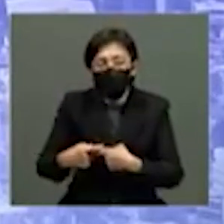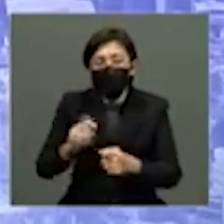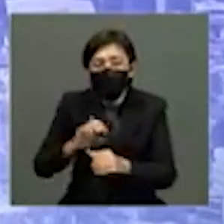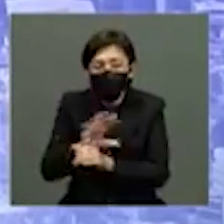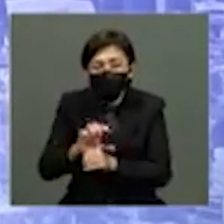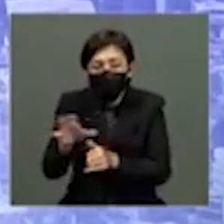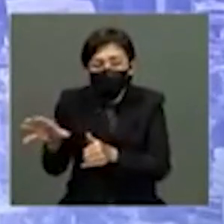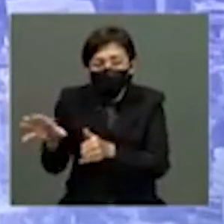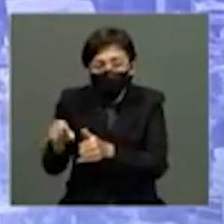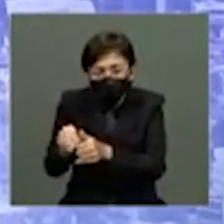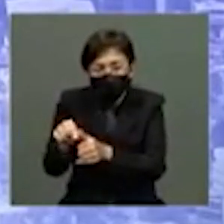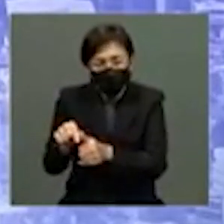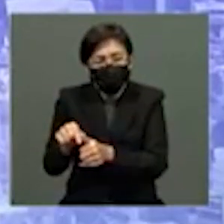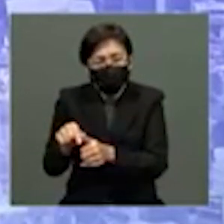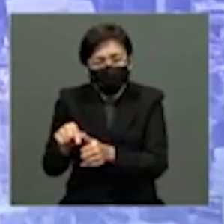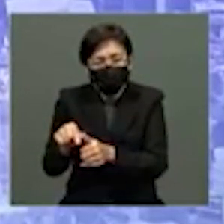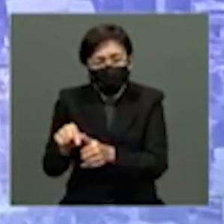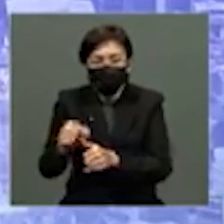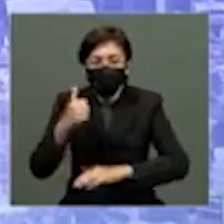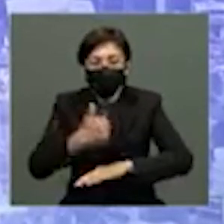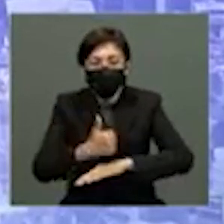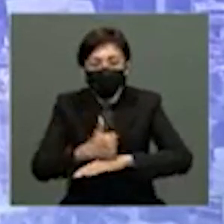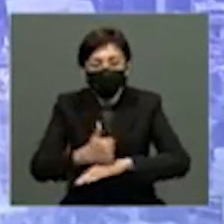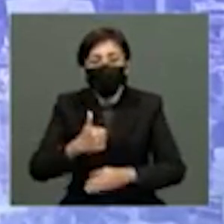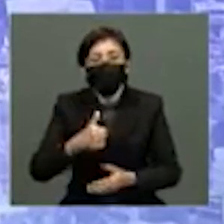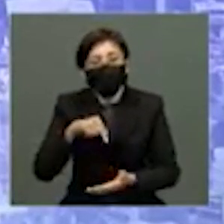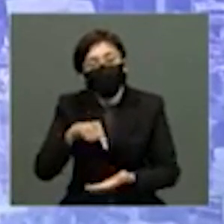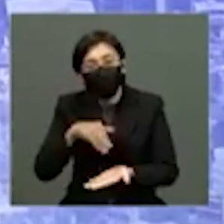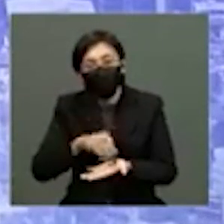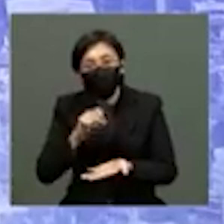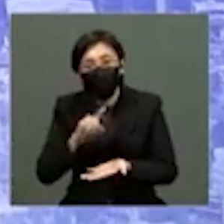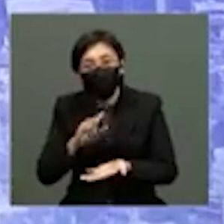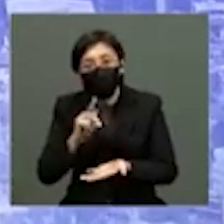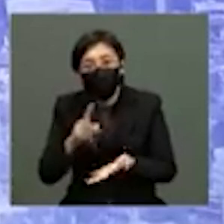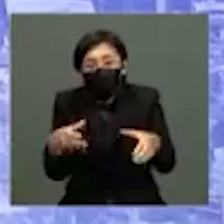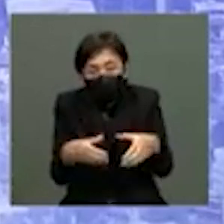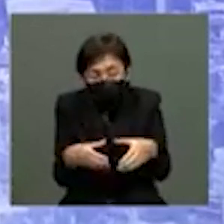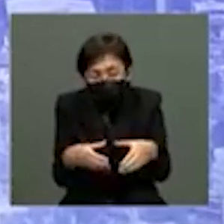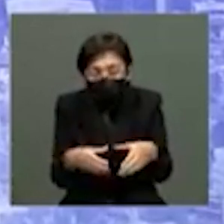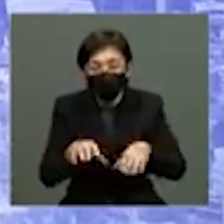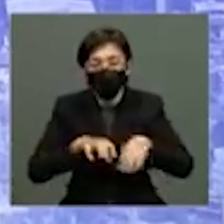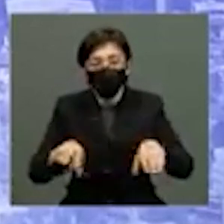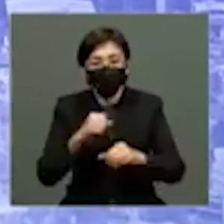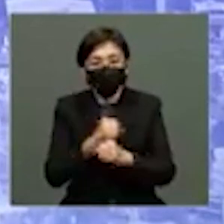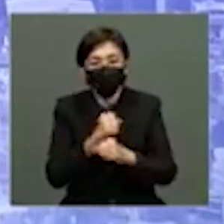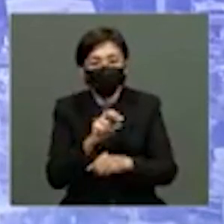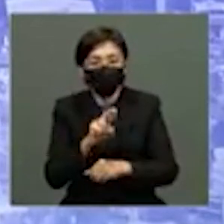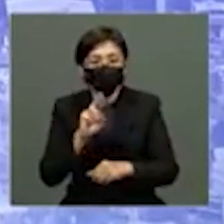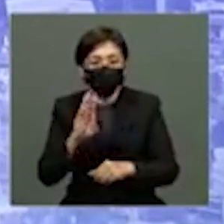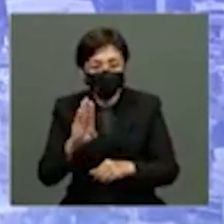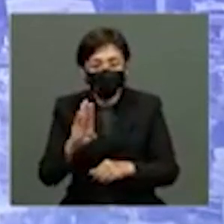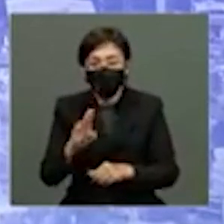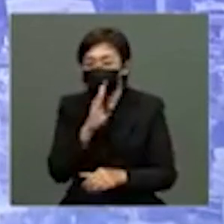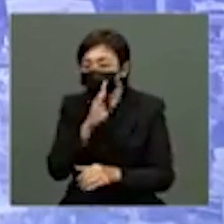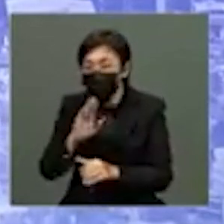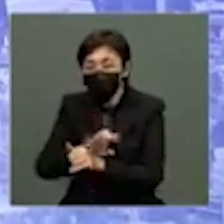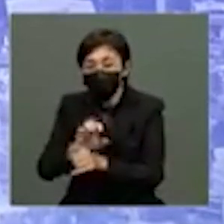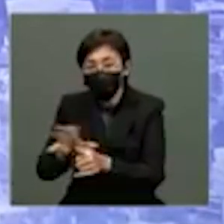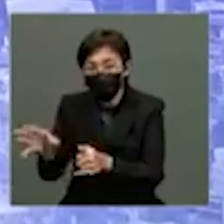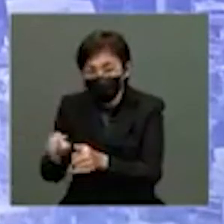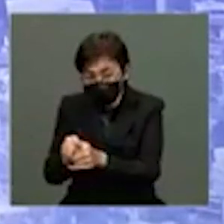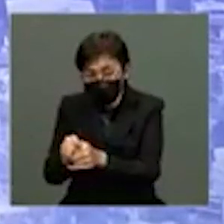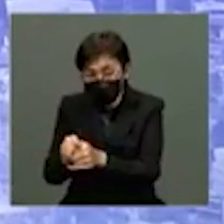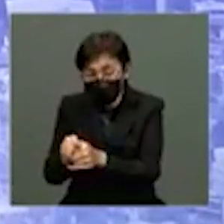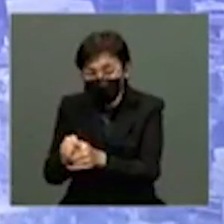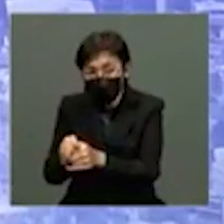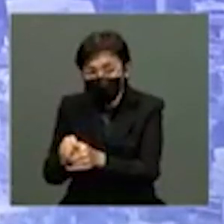ชื้อขึ้นมาเนี่ยทางท่านผอ.สบค.สบค.ได้ทำระบบขึ้นมาในการที่จะพอเขาติดเชื้อเสร็จกลุ่มที่เข้า